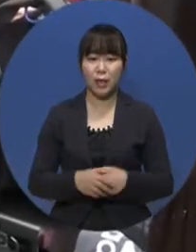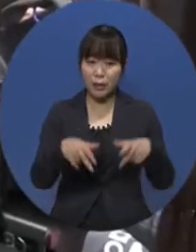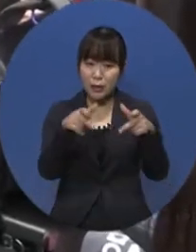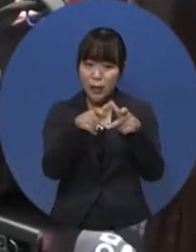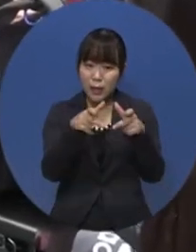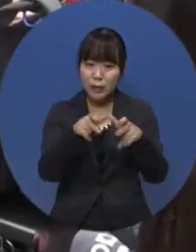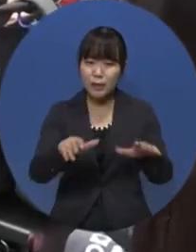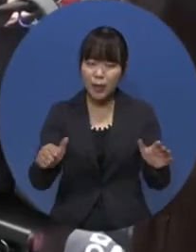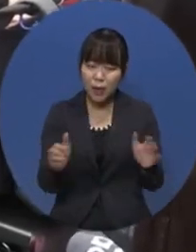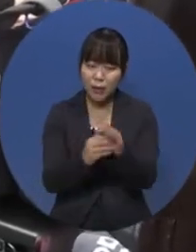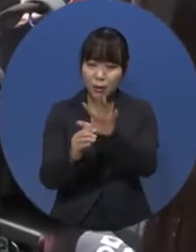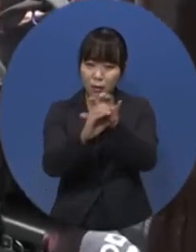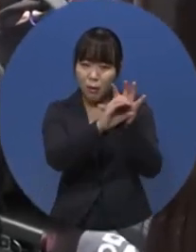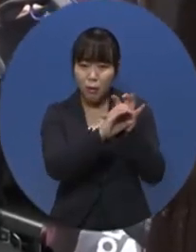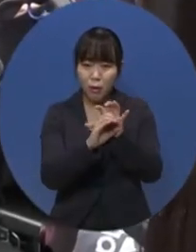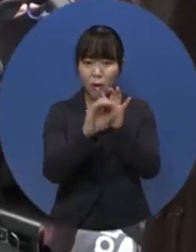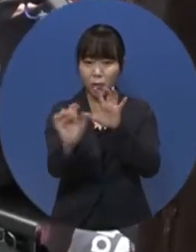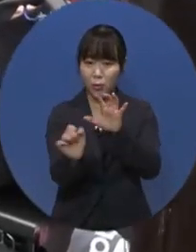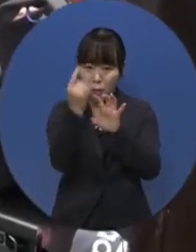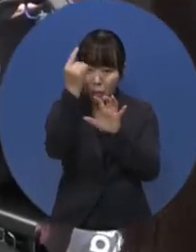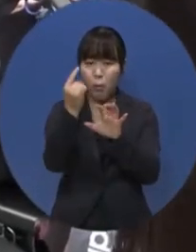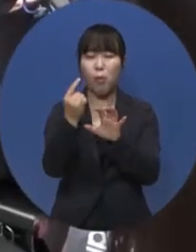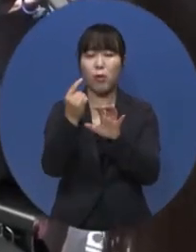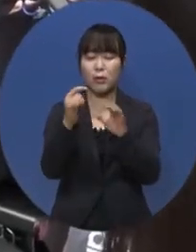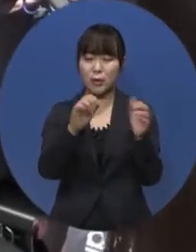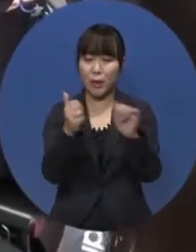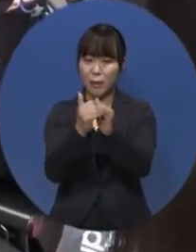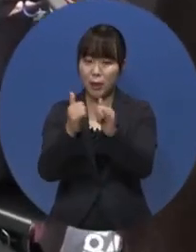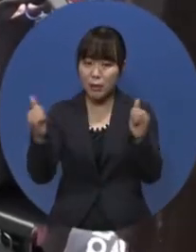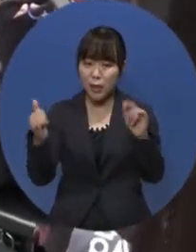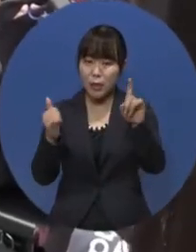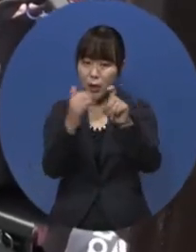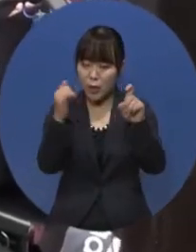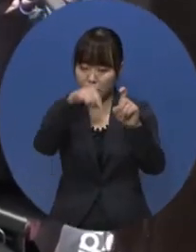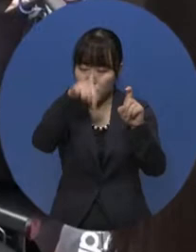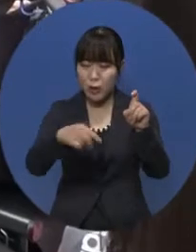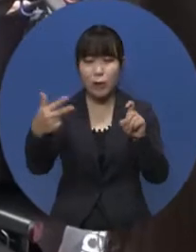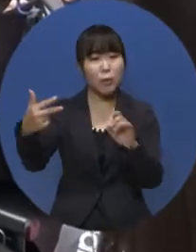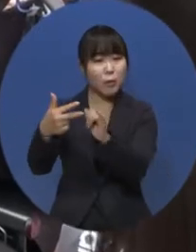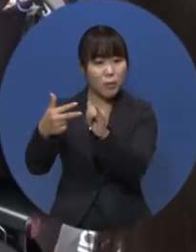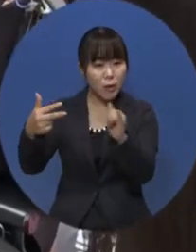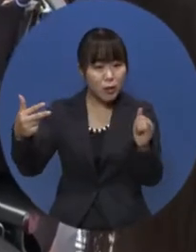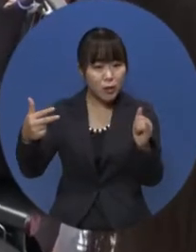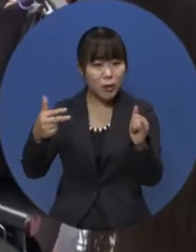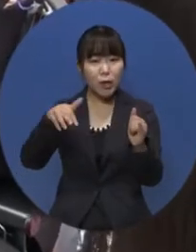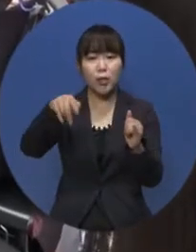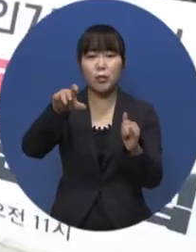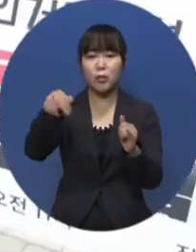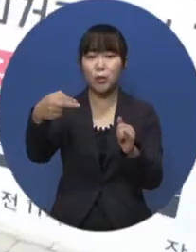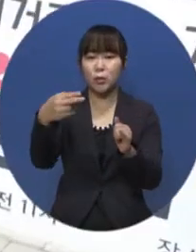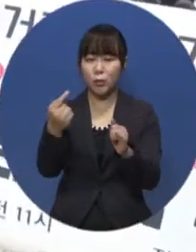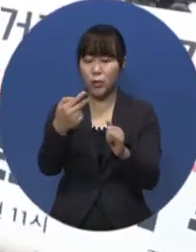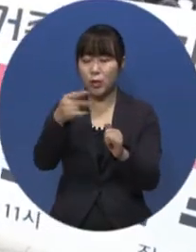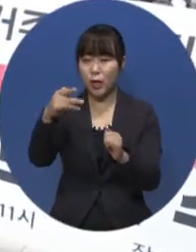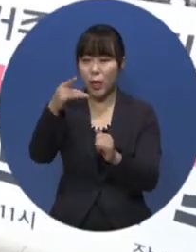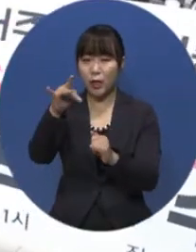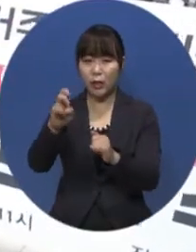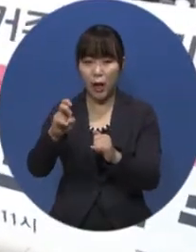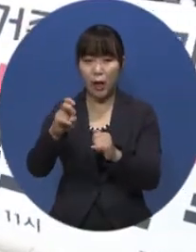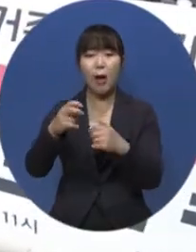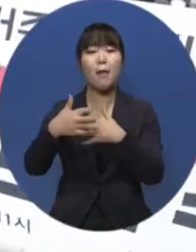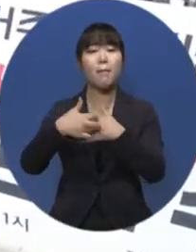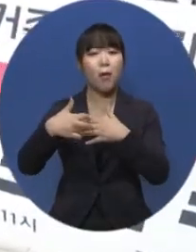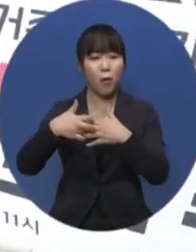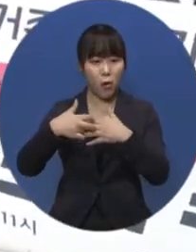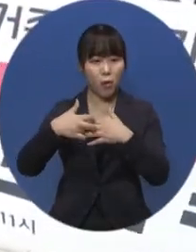장애인들은 지금까지 코로나19로 인한 사망자 11명 가운데 7명이 청도 대남병원의 정신과